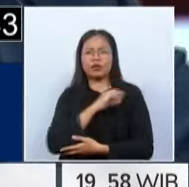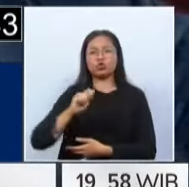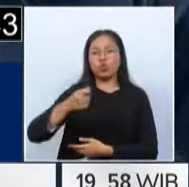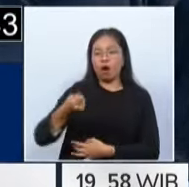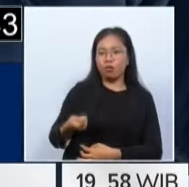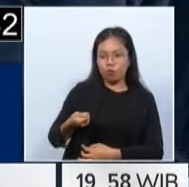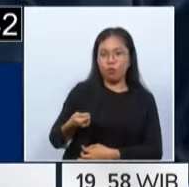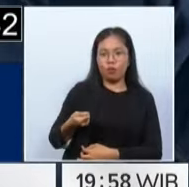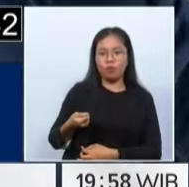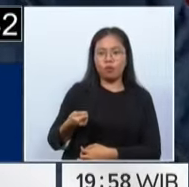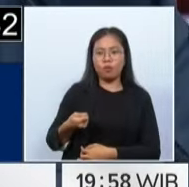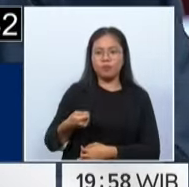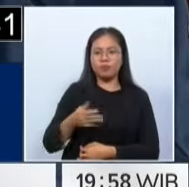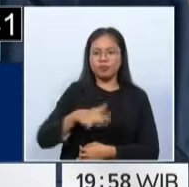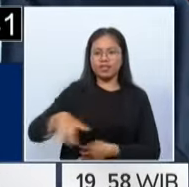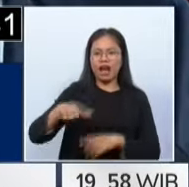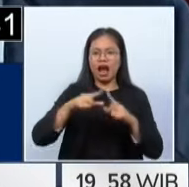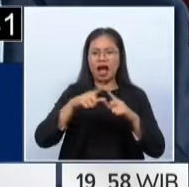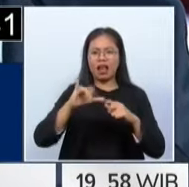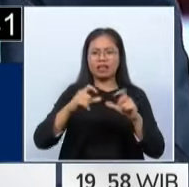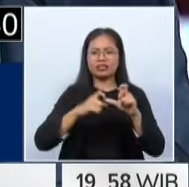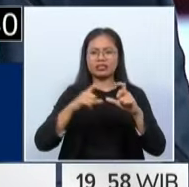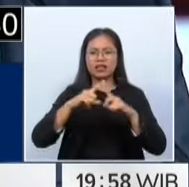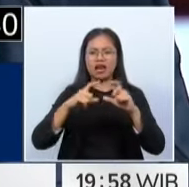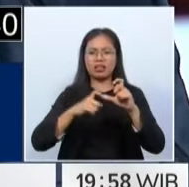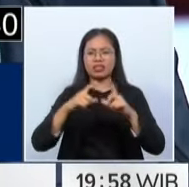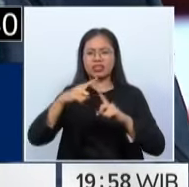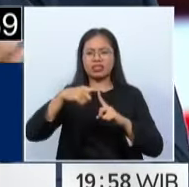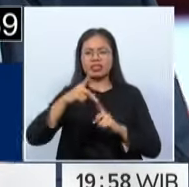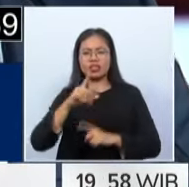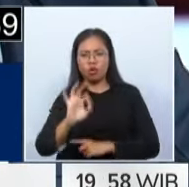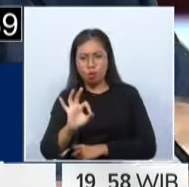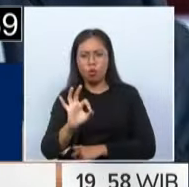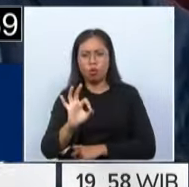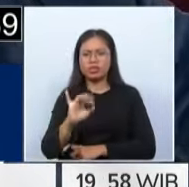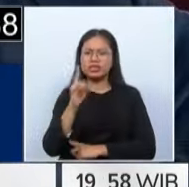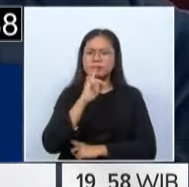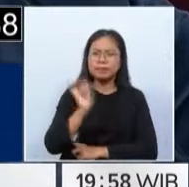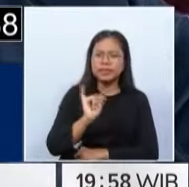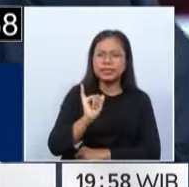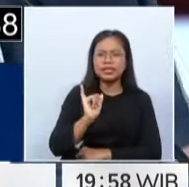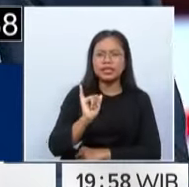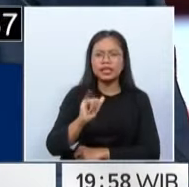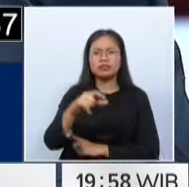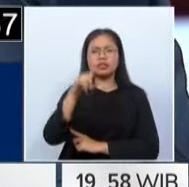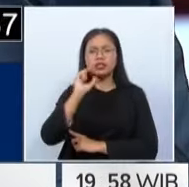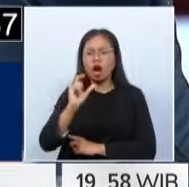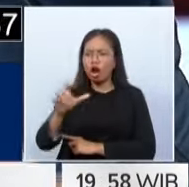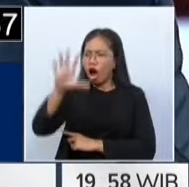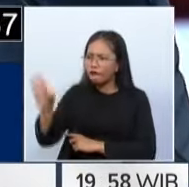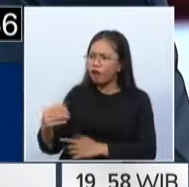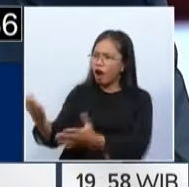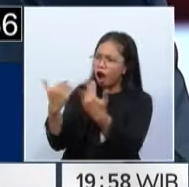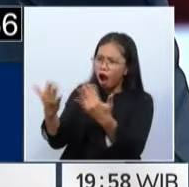merangkul semua membawa apa yang menjadi agenda selatan-selatan bukan menceritakan agenda kita